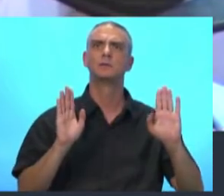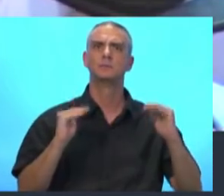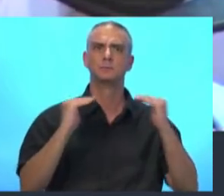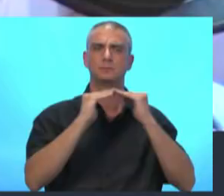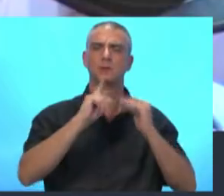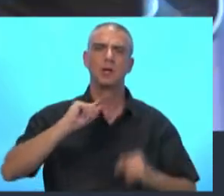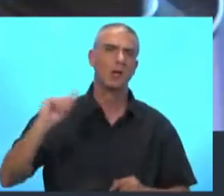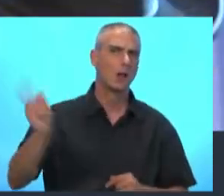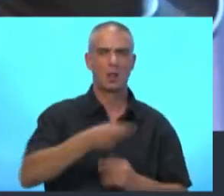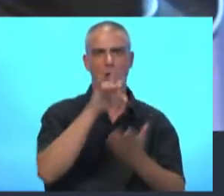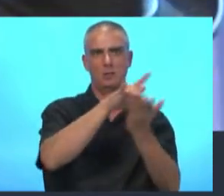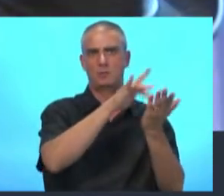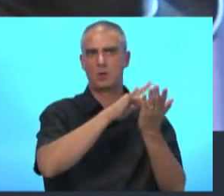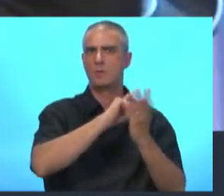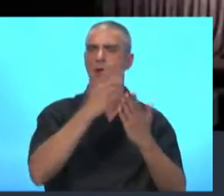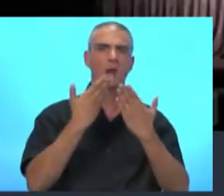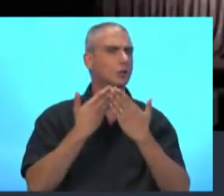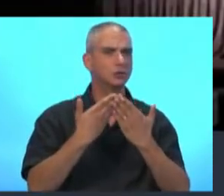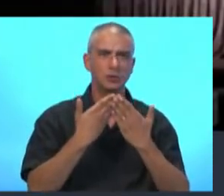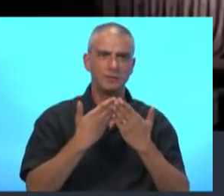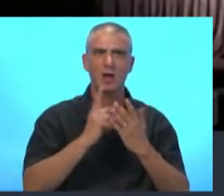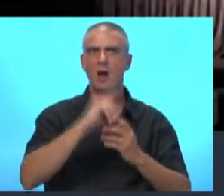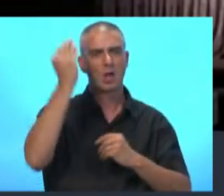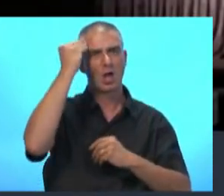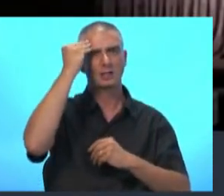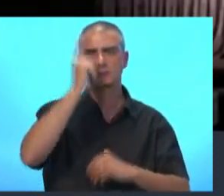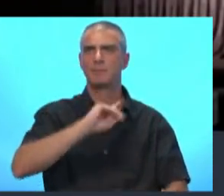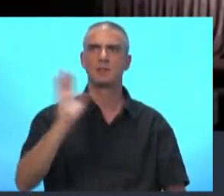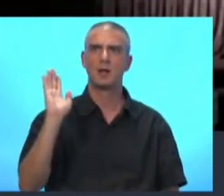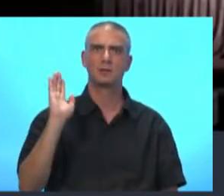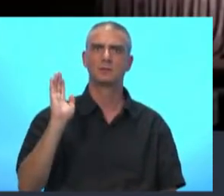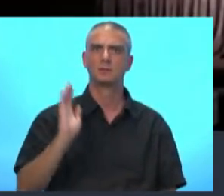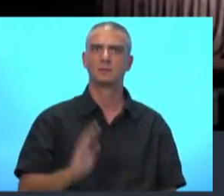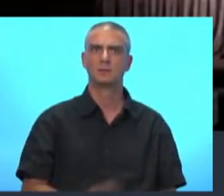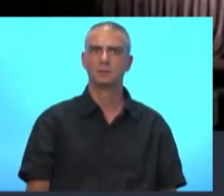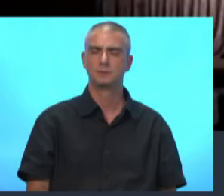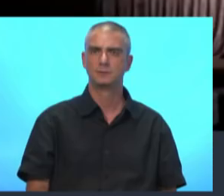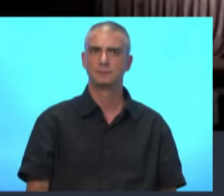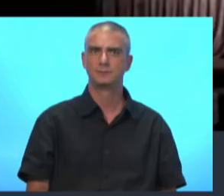לכל חדר, לכל ישיבה, לכל סמינר.